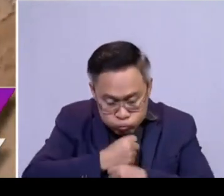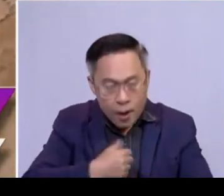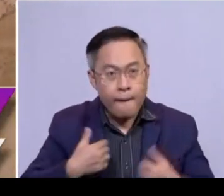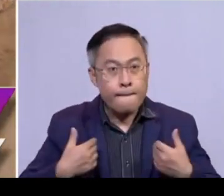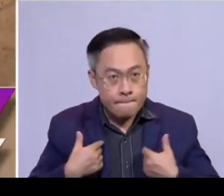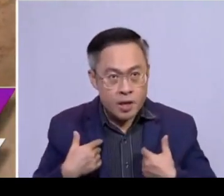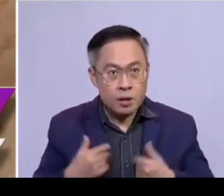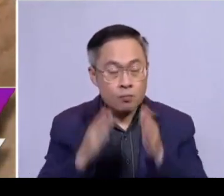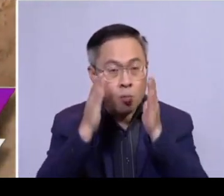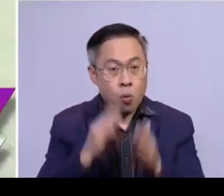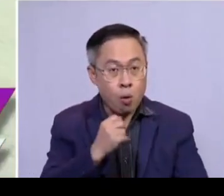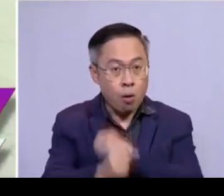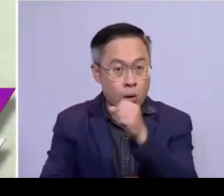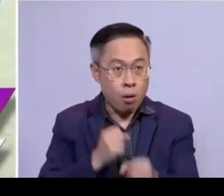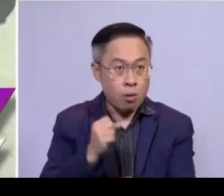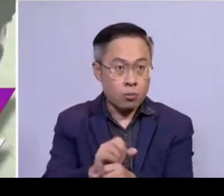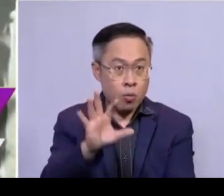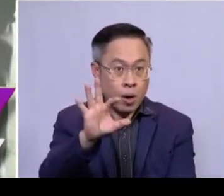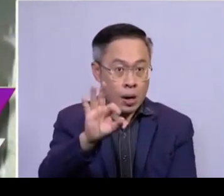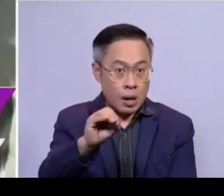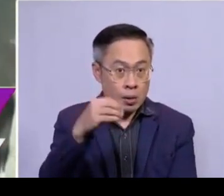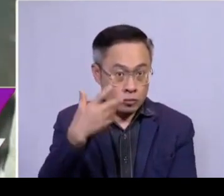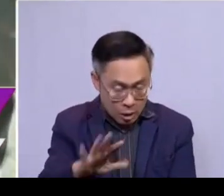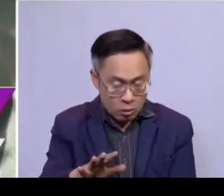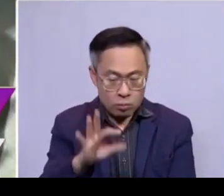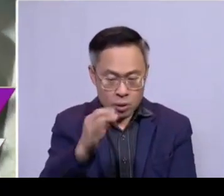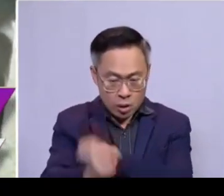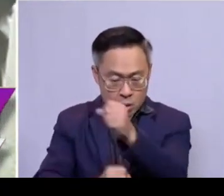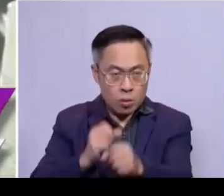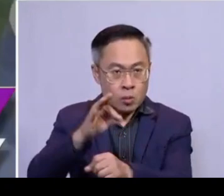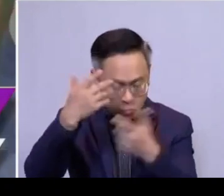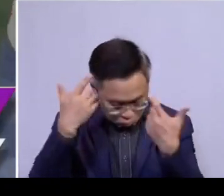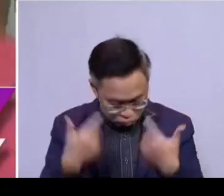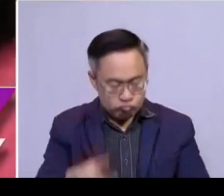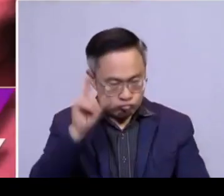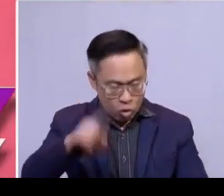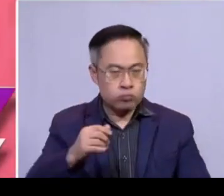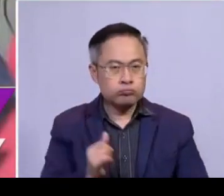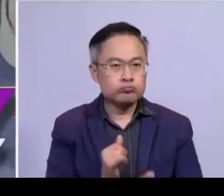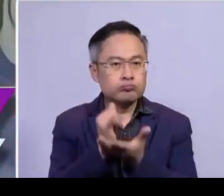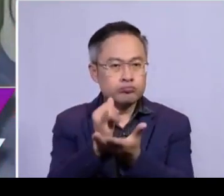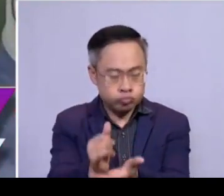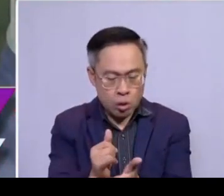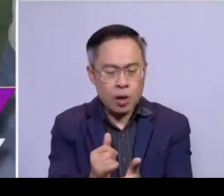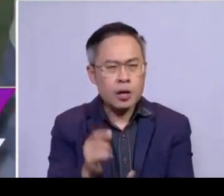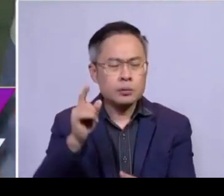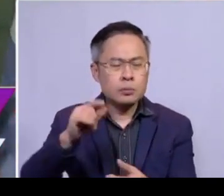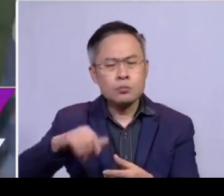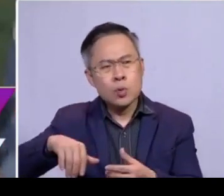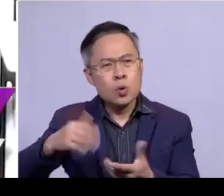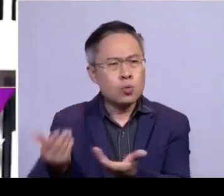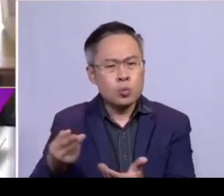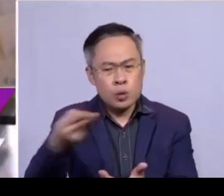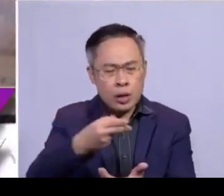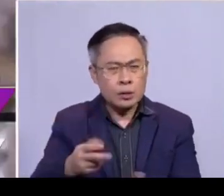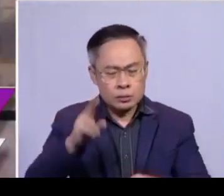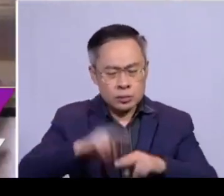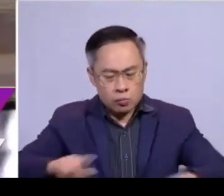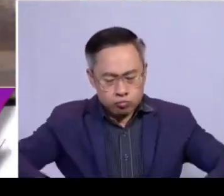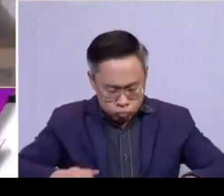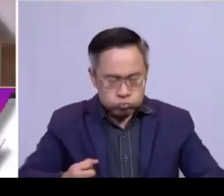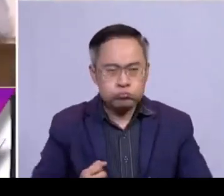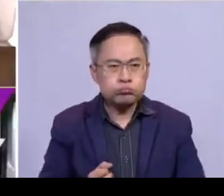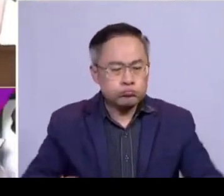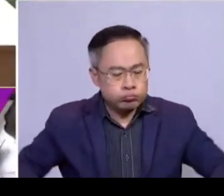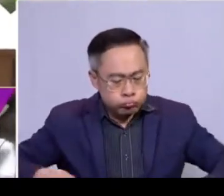บางท่านอายุ90ปีแล้วก็ยังเดินทางมาใช้สิทธิ์บางท่านสุขภาพไม่เอื้ออำนวยเดินเหินลำบากต้องนั่งรถเข็นก็ออกมา